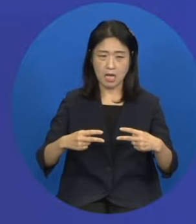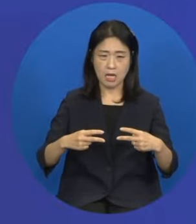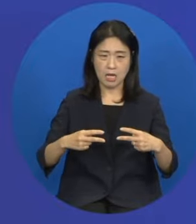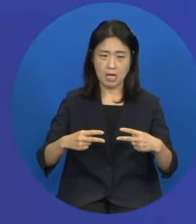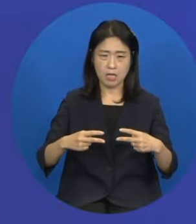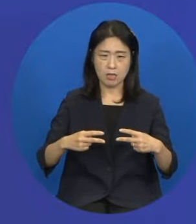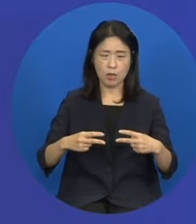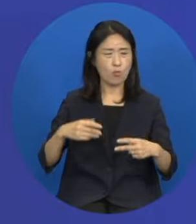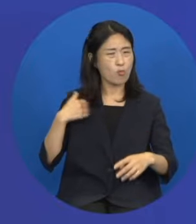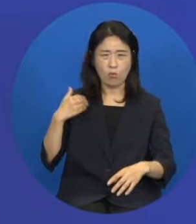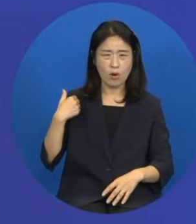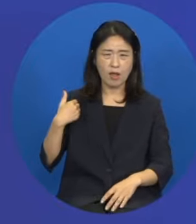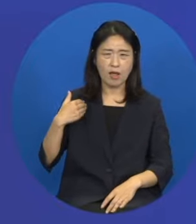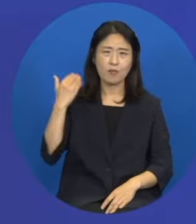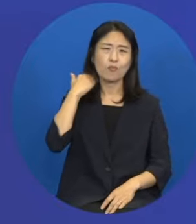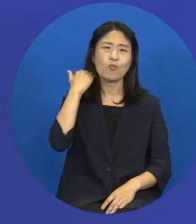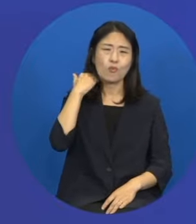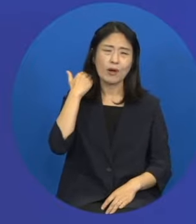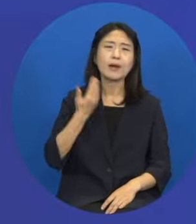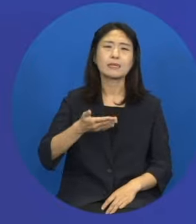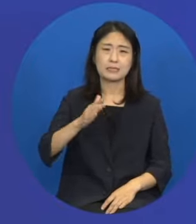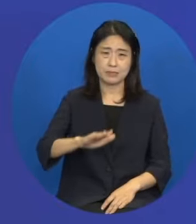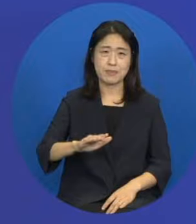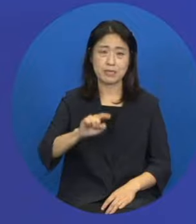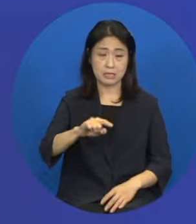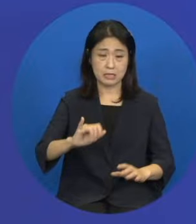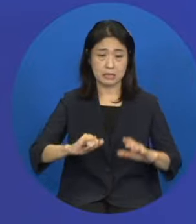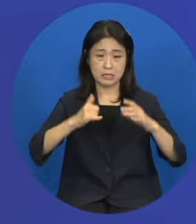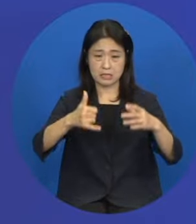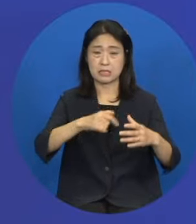않았지만, 비록 그들이 세상에서 어떤